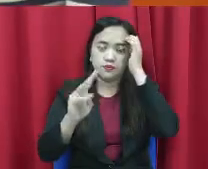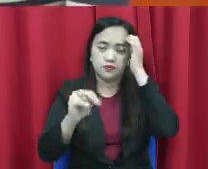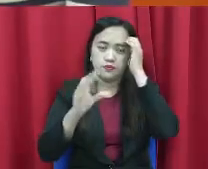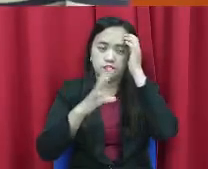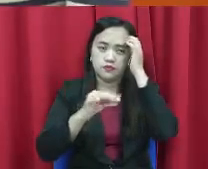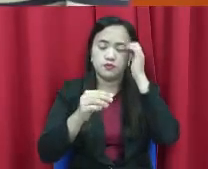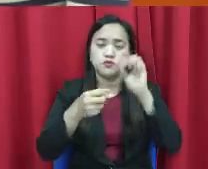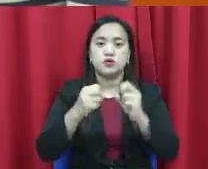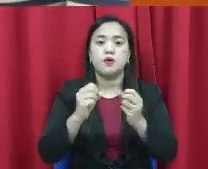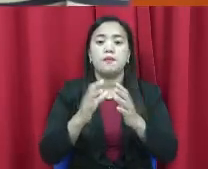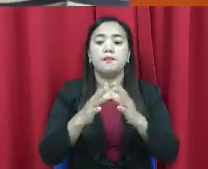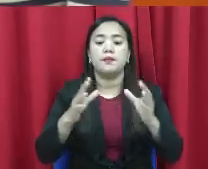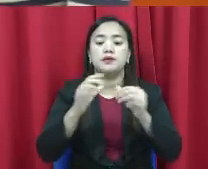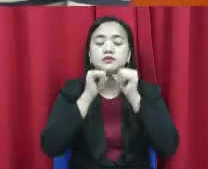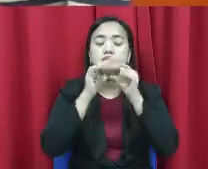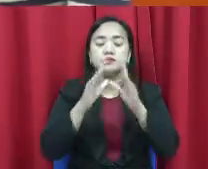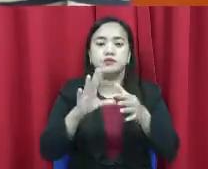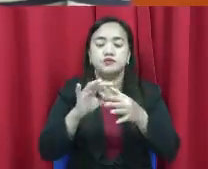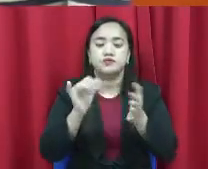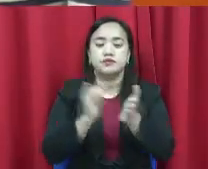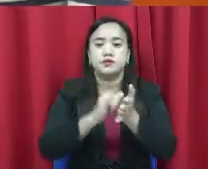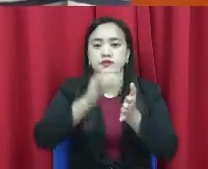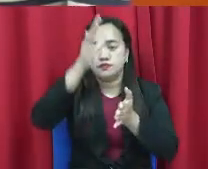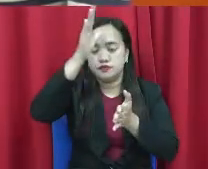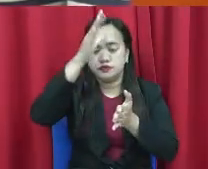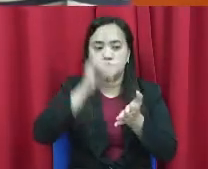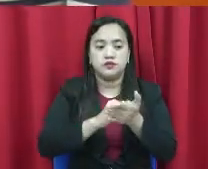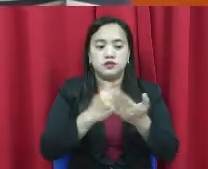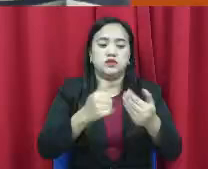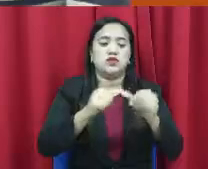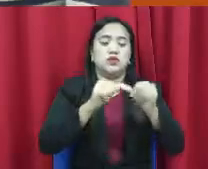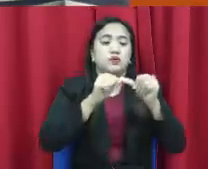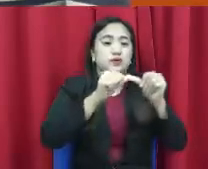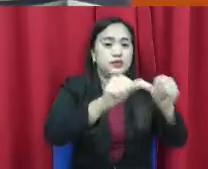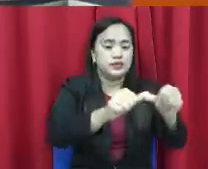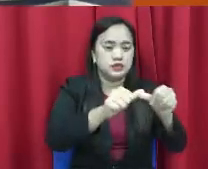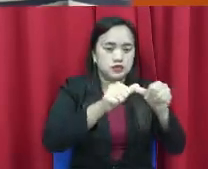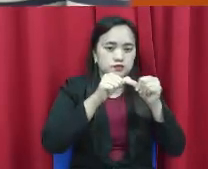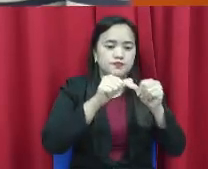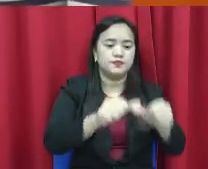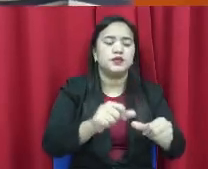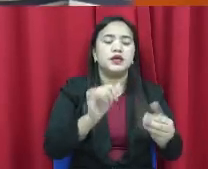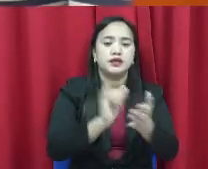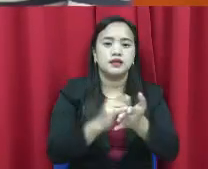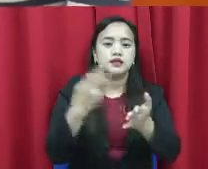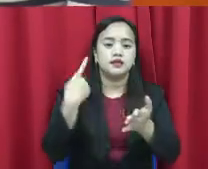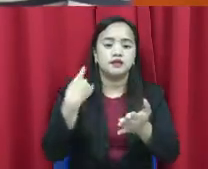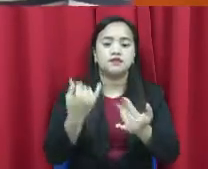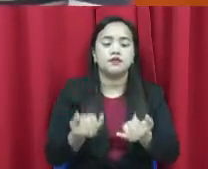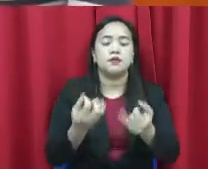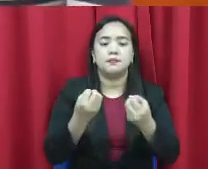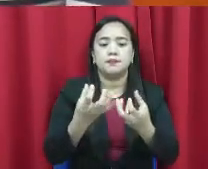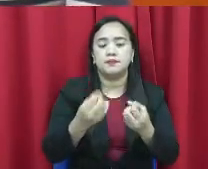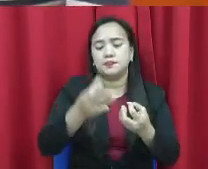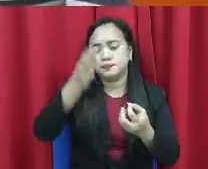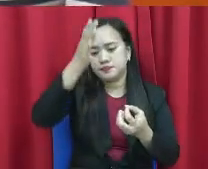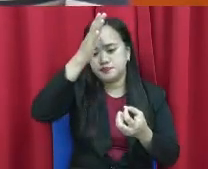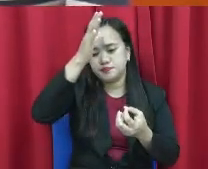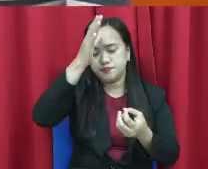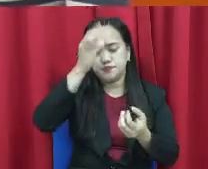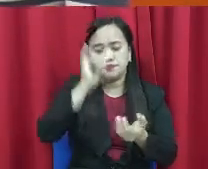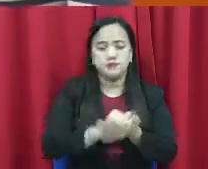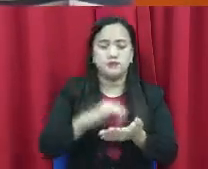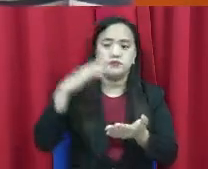Retreat kaya talagang praying na magtuloy-tuloy pa po ito at marami pa ang maaabot din ng mga